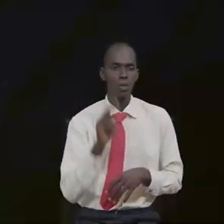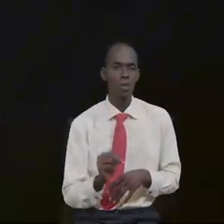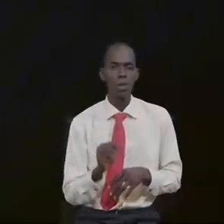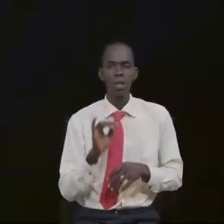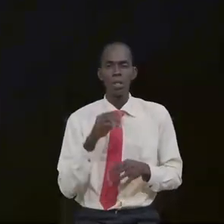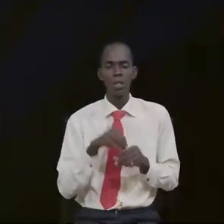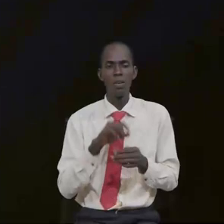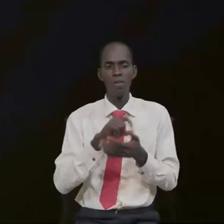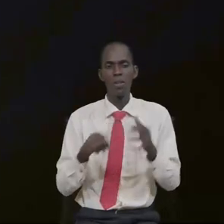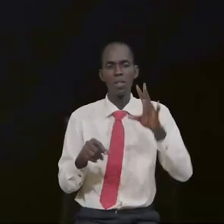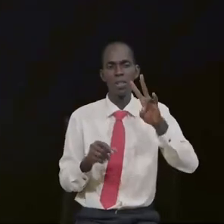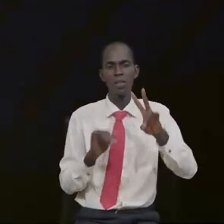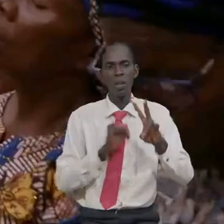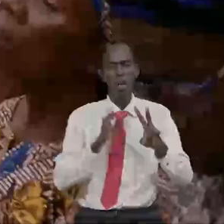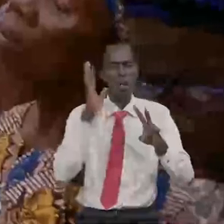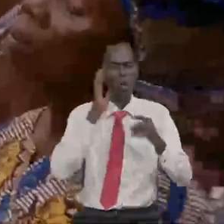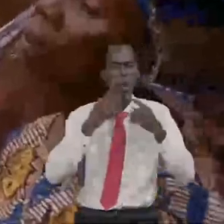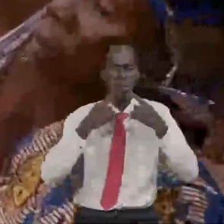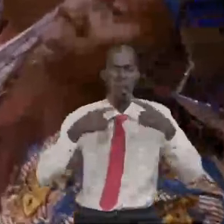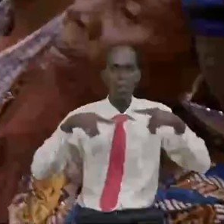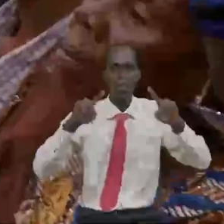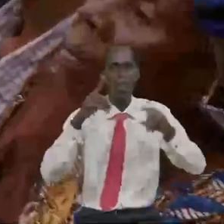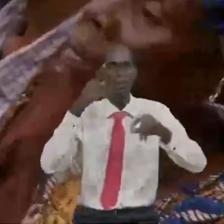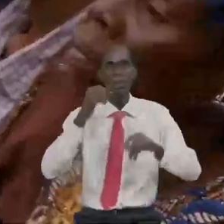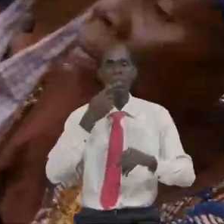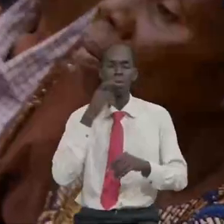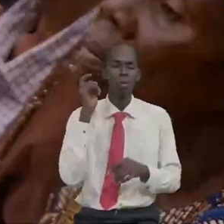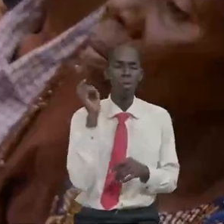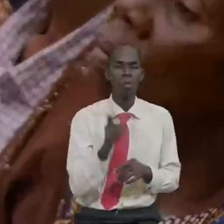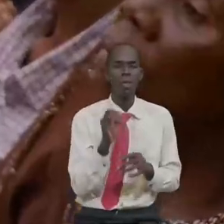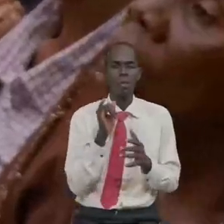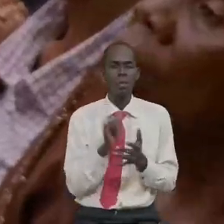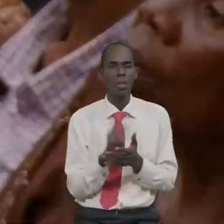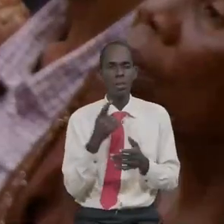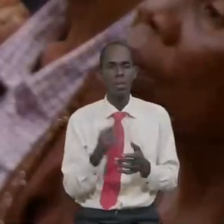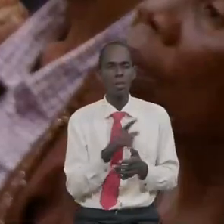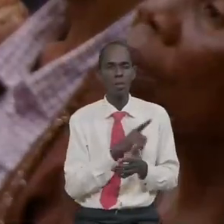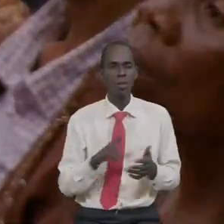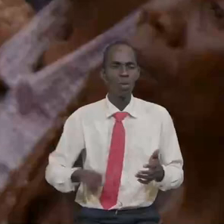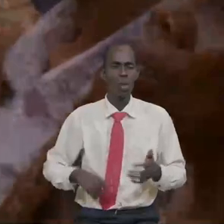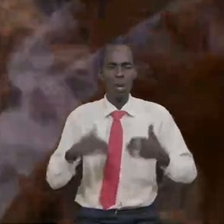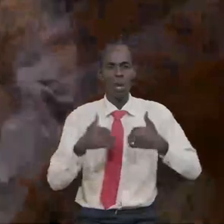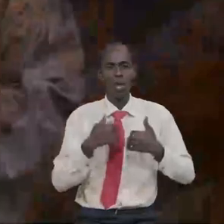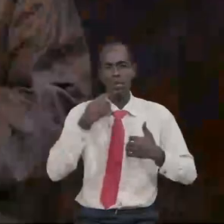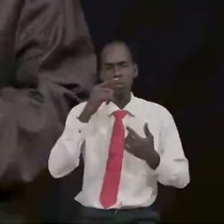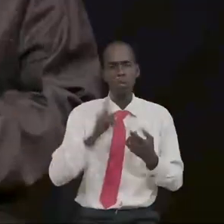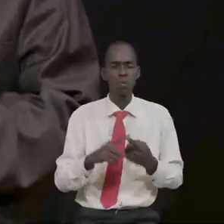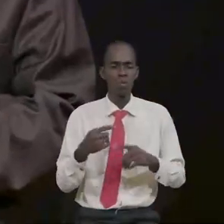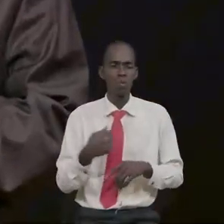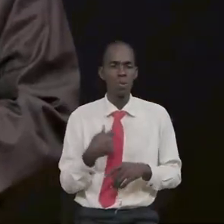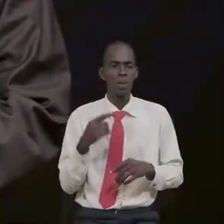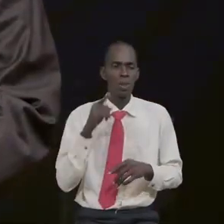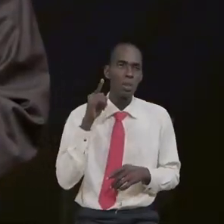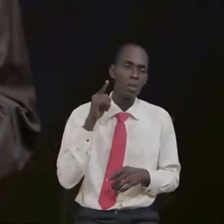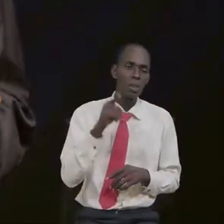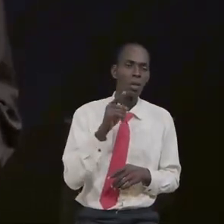sainte. 7. Je publierai le décret. L'Éternel m'a dit, tu es mon fils,